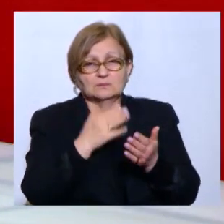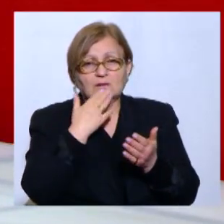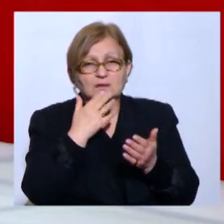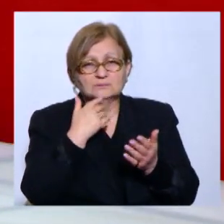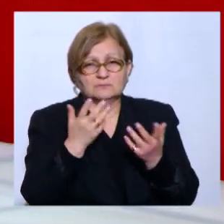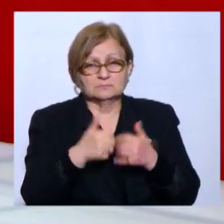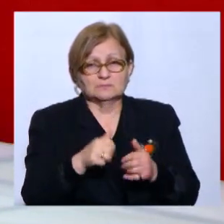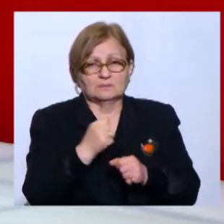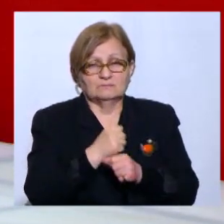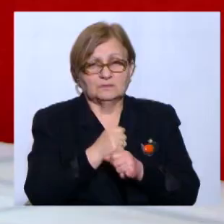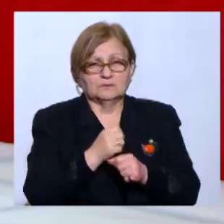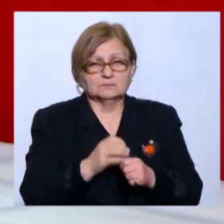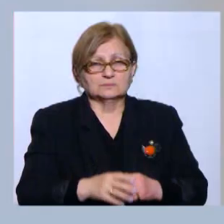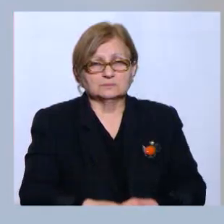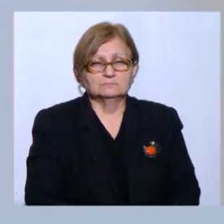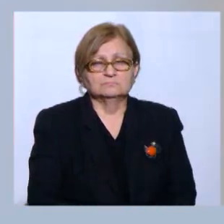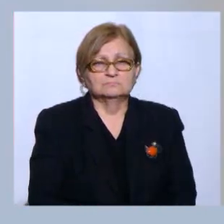ამის გაკეთება.